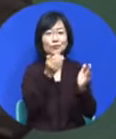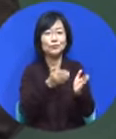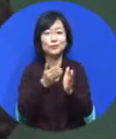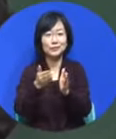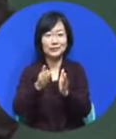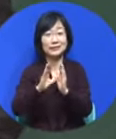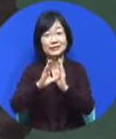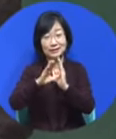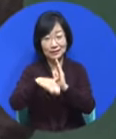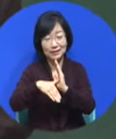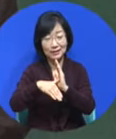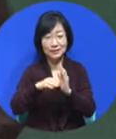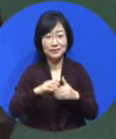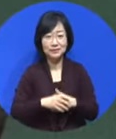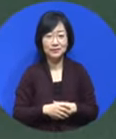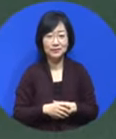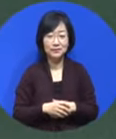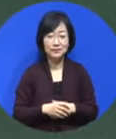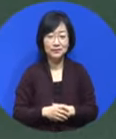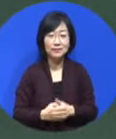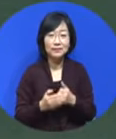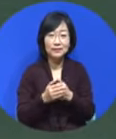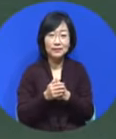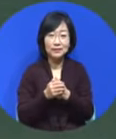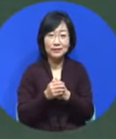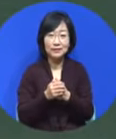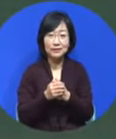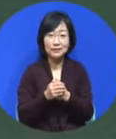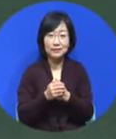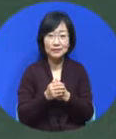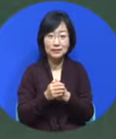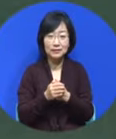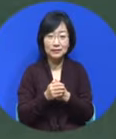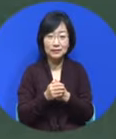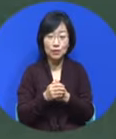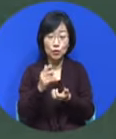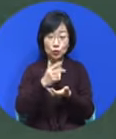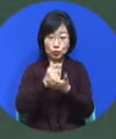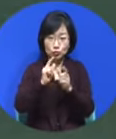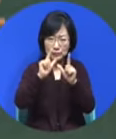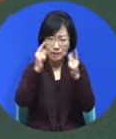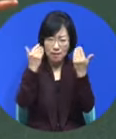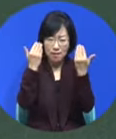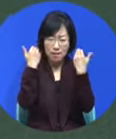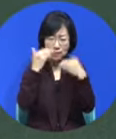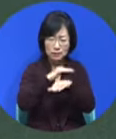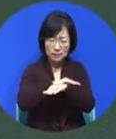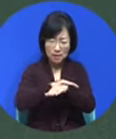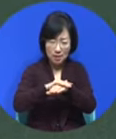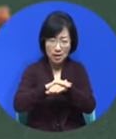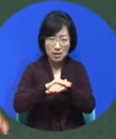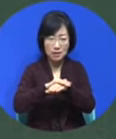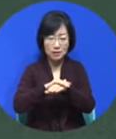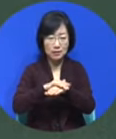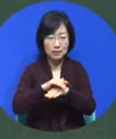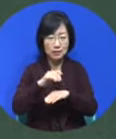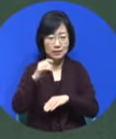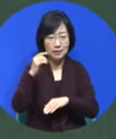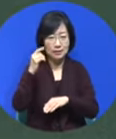잖아요 주일학교 좀 여러분들이 마음먹고 해야 되고 키우는